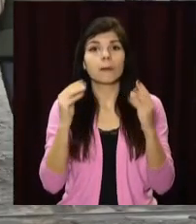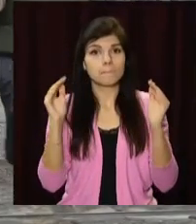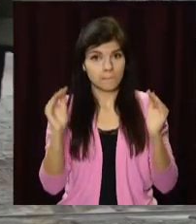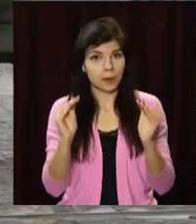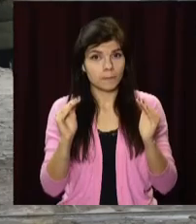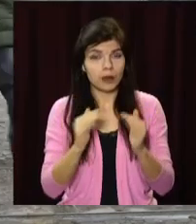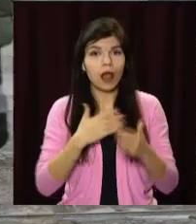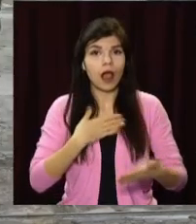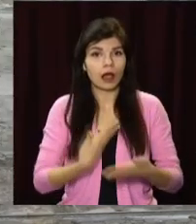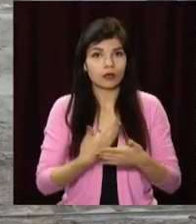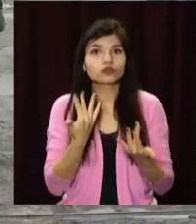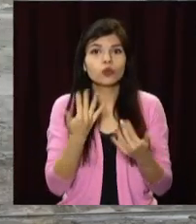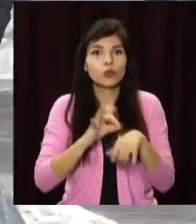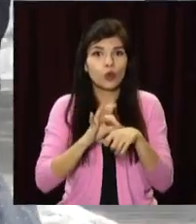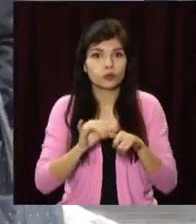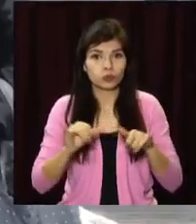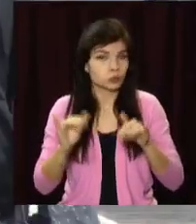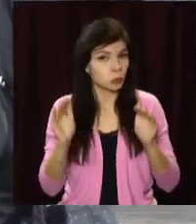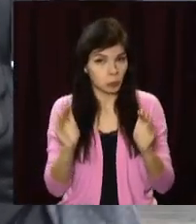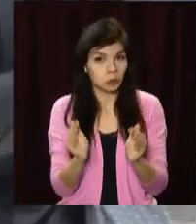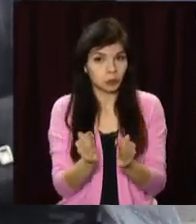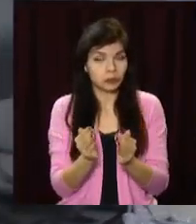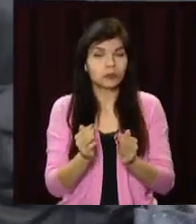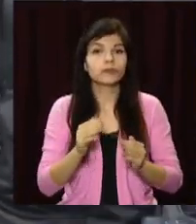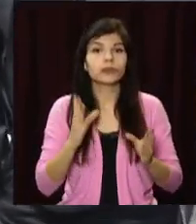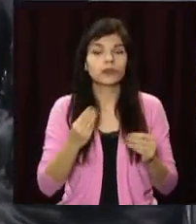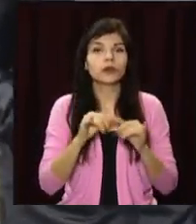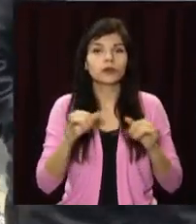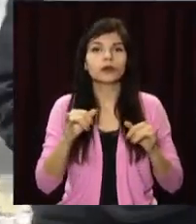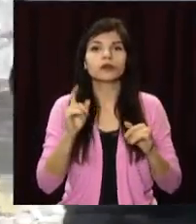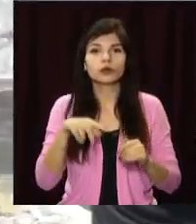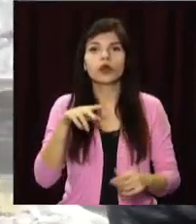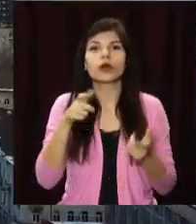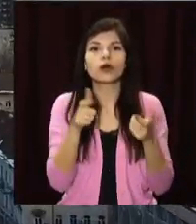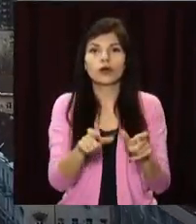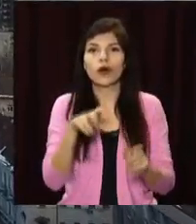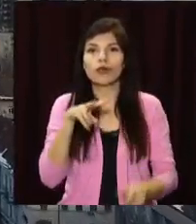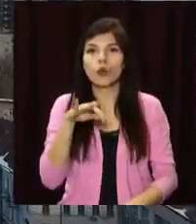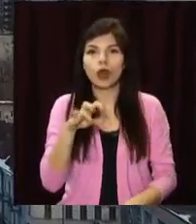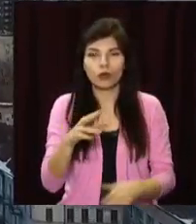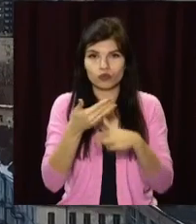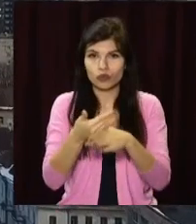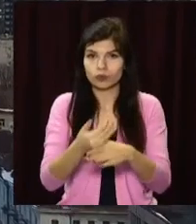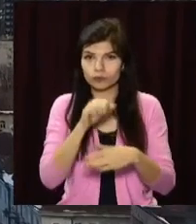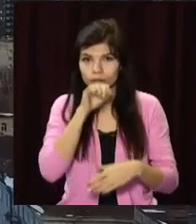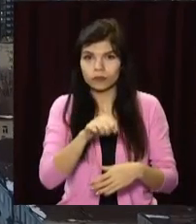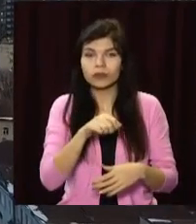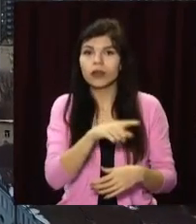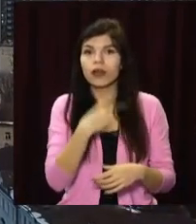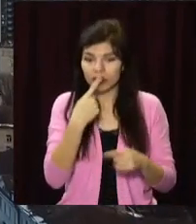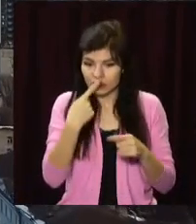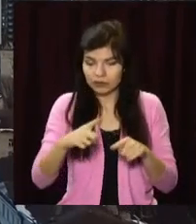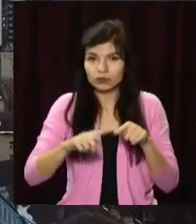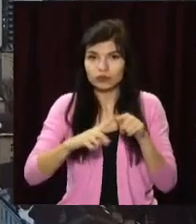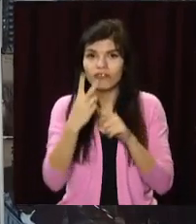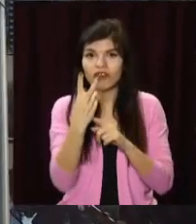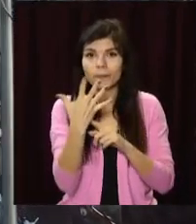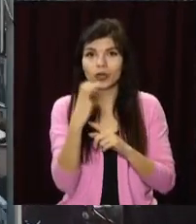зменшується кількість активних хворих. Значно поліпшив ситуацію з поширенням хвороби і локдаун. Нагадаємо, жорсткий карантин завершується